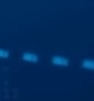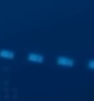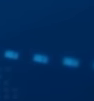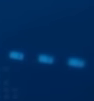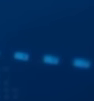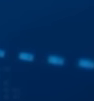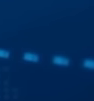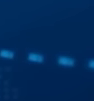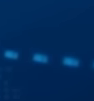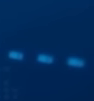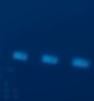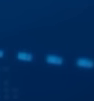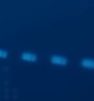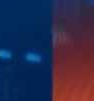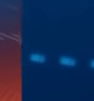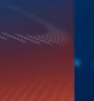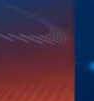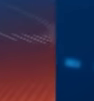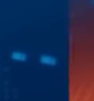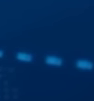Ақш доллары 366 теңге 5 тиын.